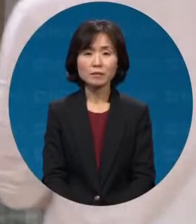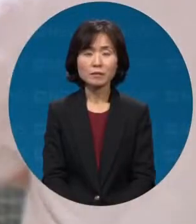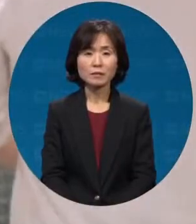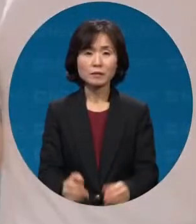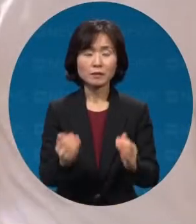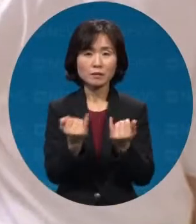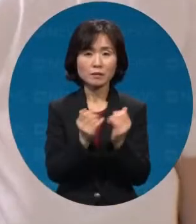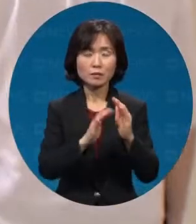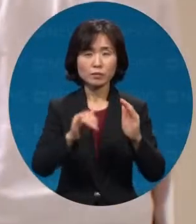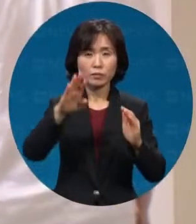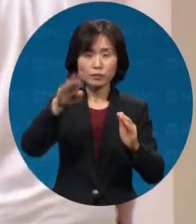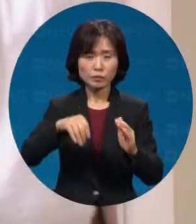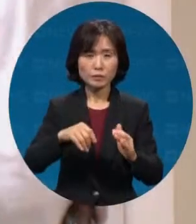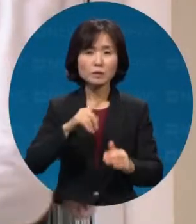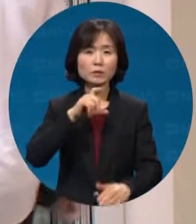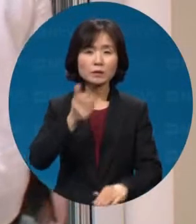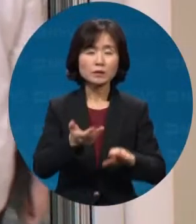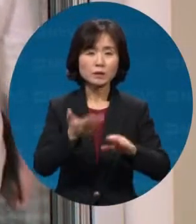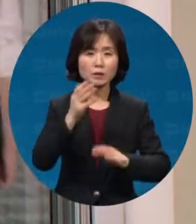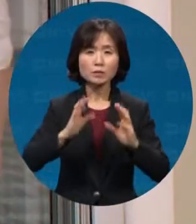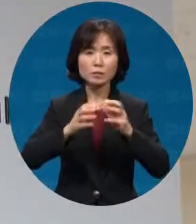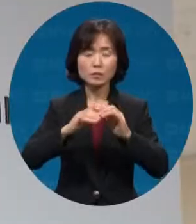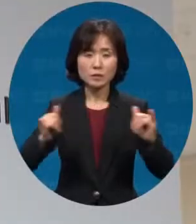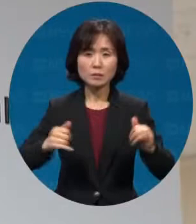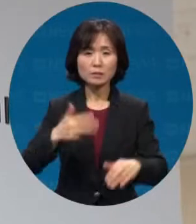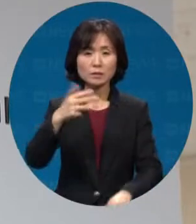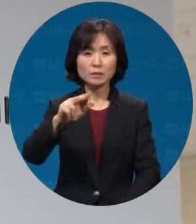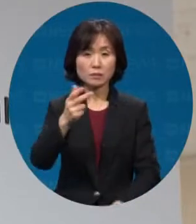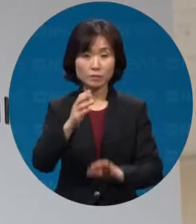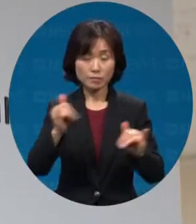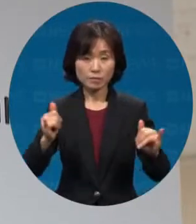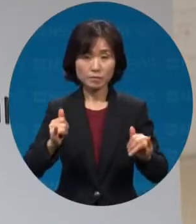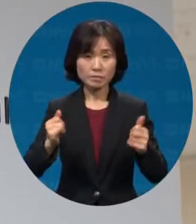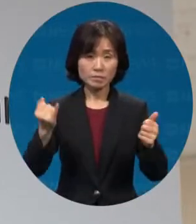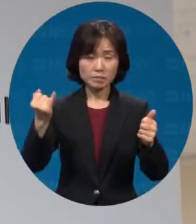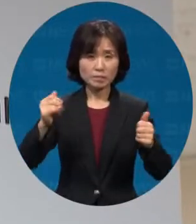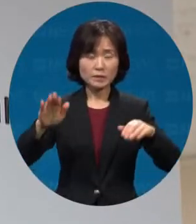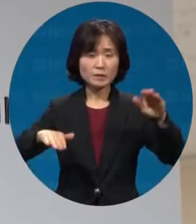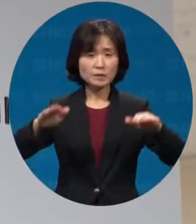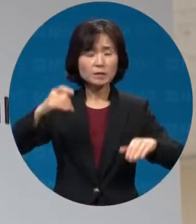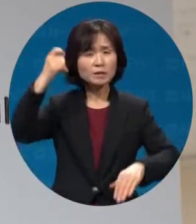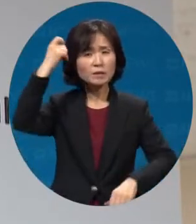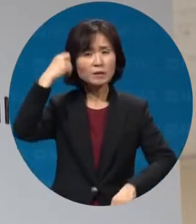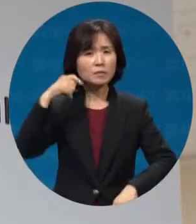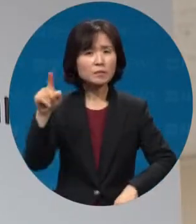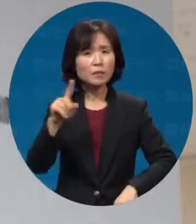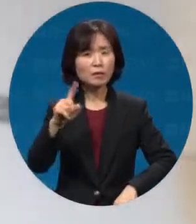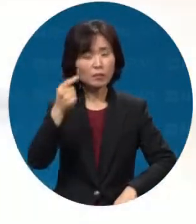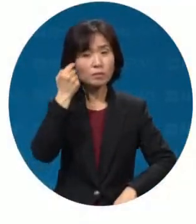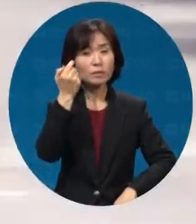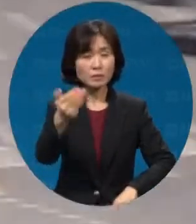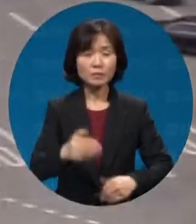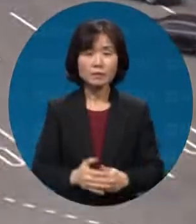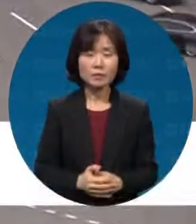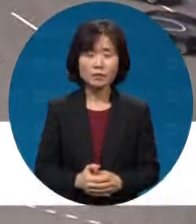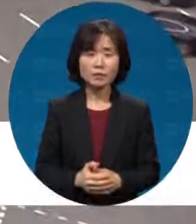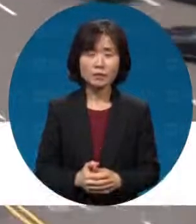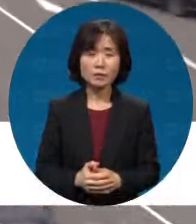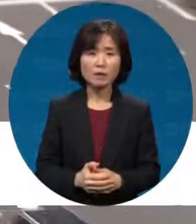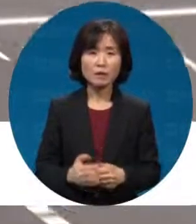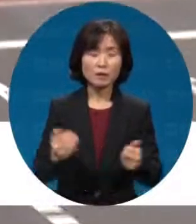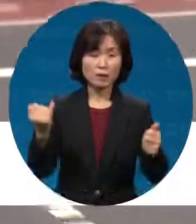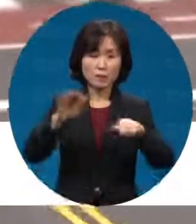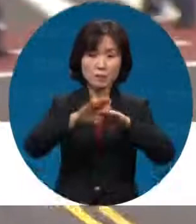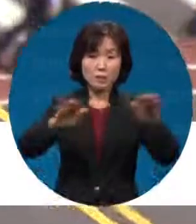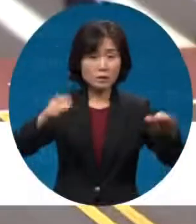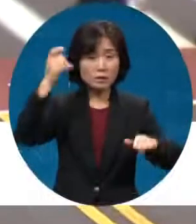여성가족부가 만 15세 이상 국민 8천 7백여 명 에게 성평등 체감 정도를 불었습니다 조사 결과 응답자의